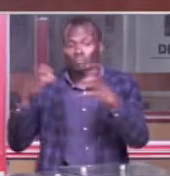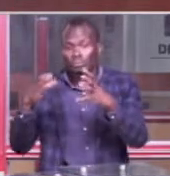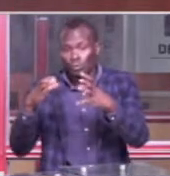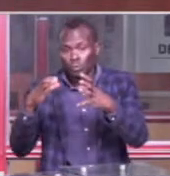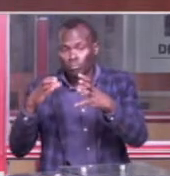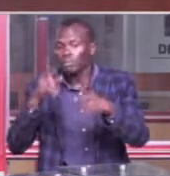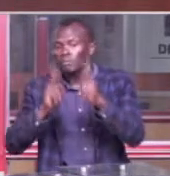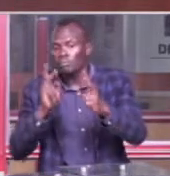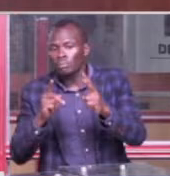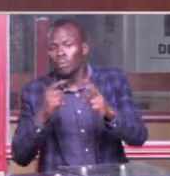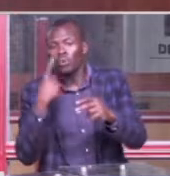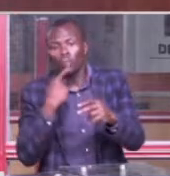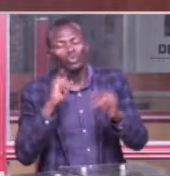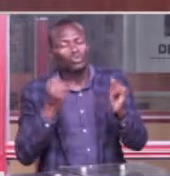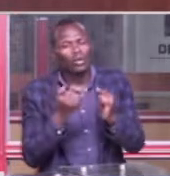okubeera nga